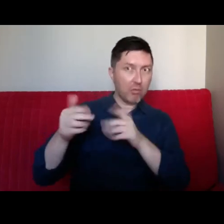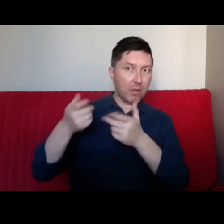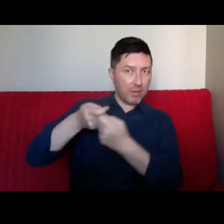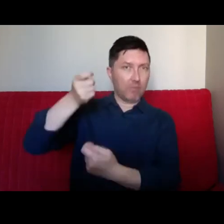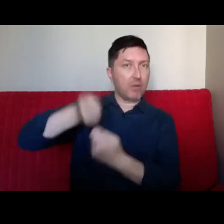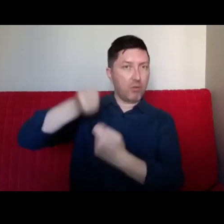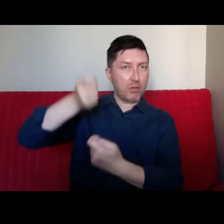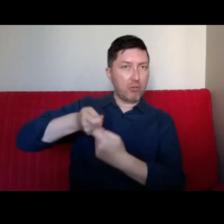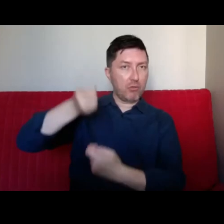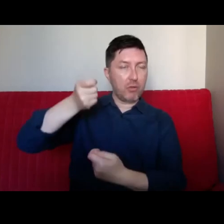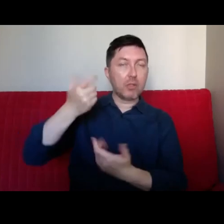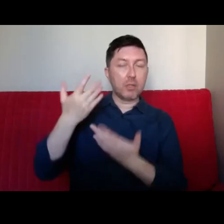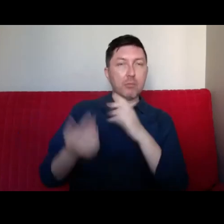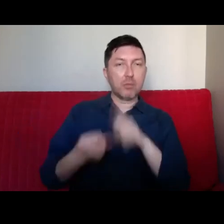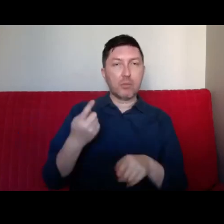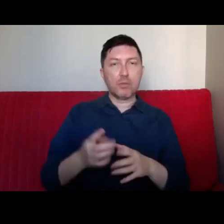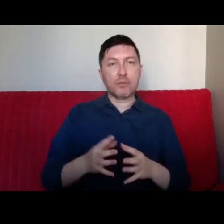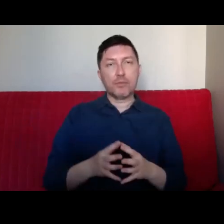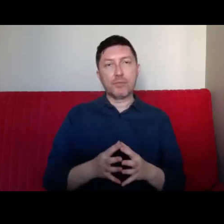mesure d'impact, cette